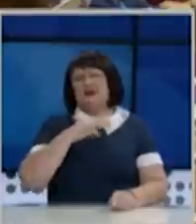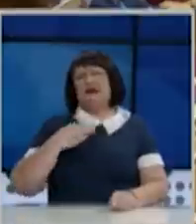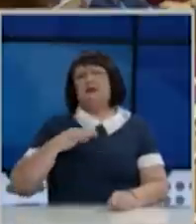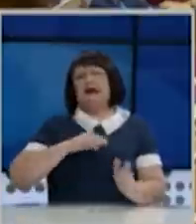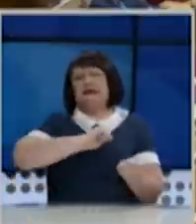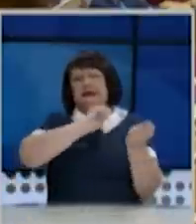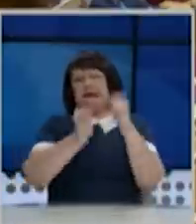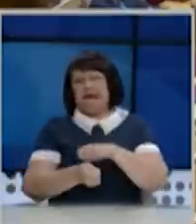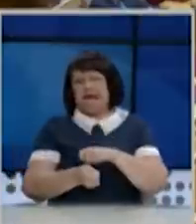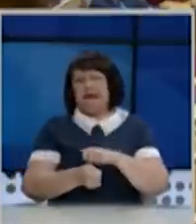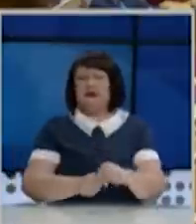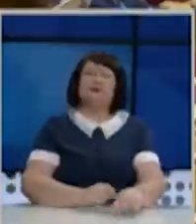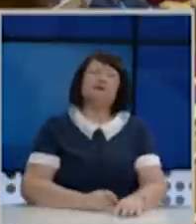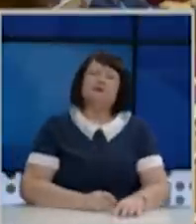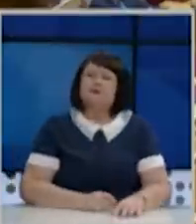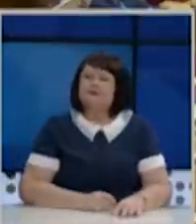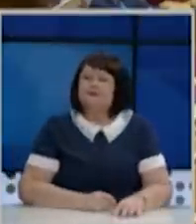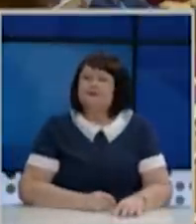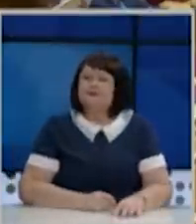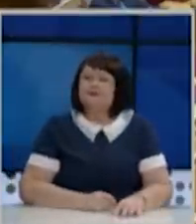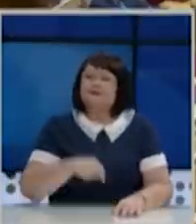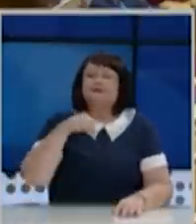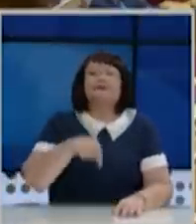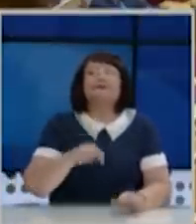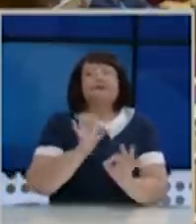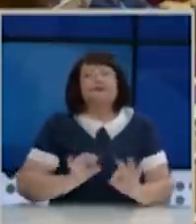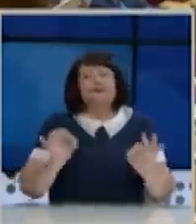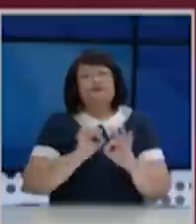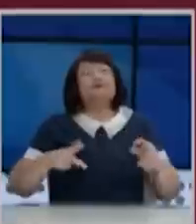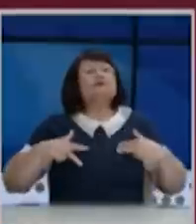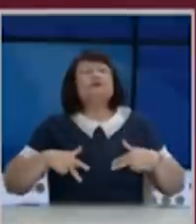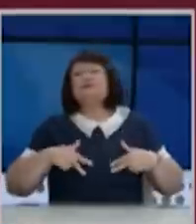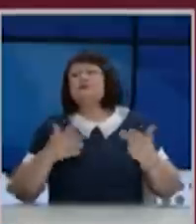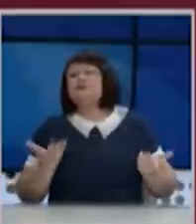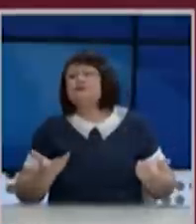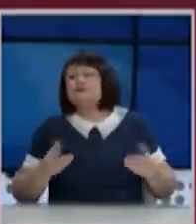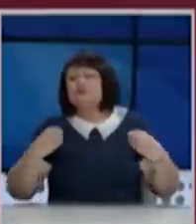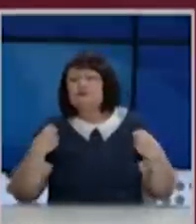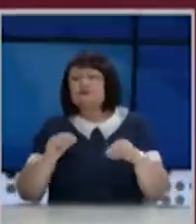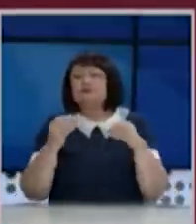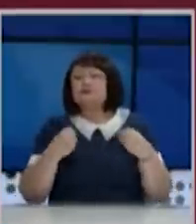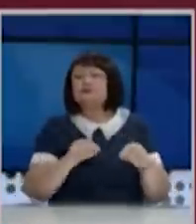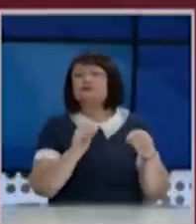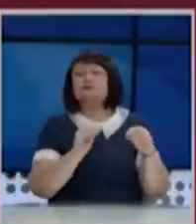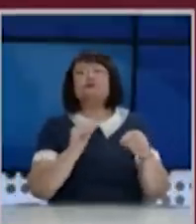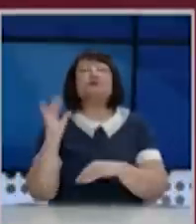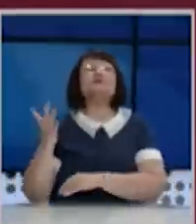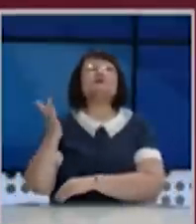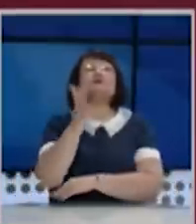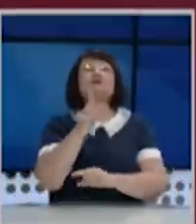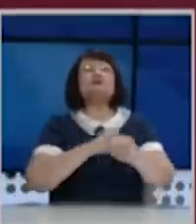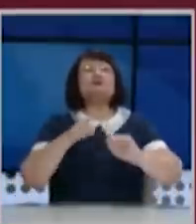τώρα η κυβέρνηση ετοιμάζεται να εκχωρήσει τη διαχείριση των δασών